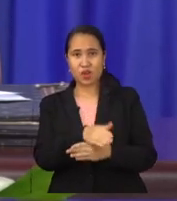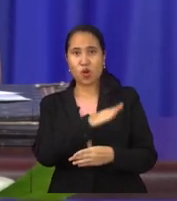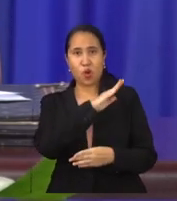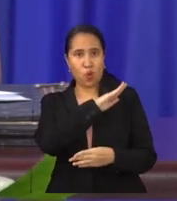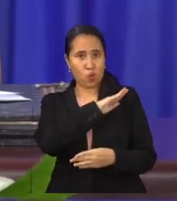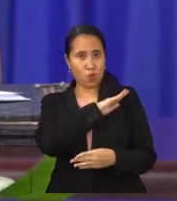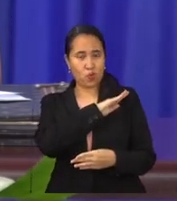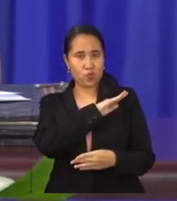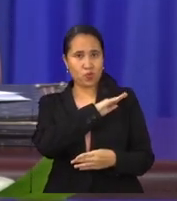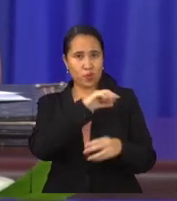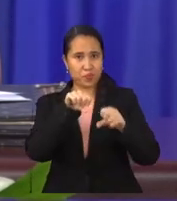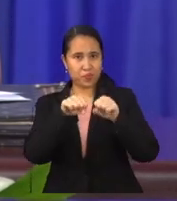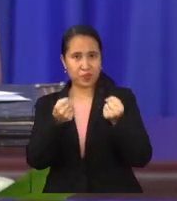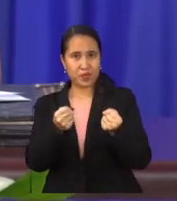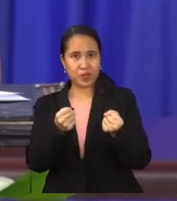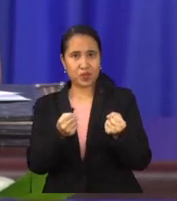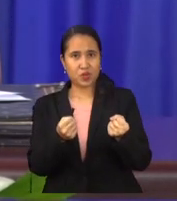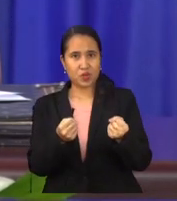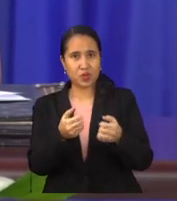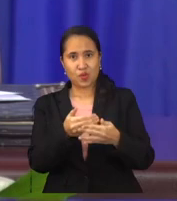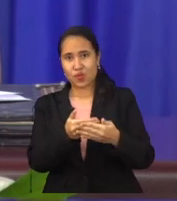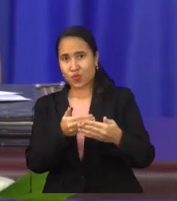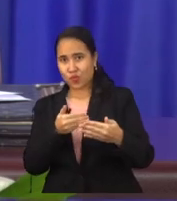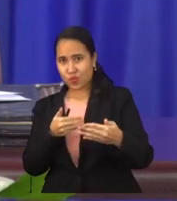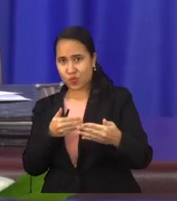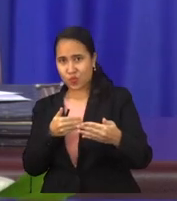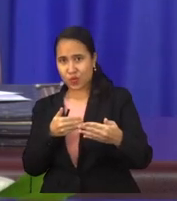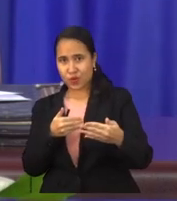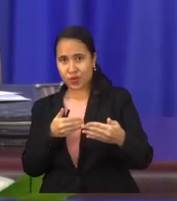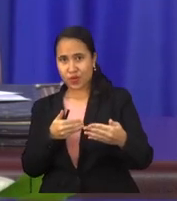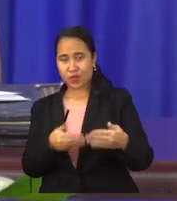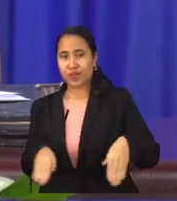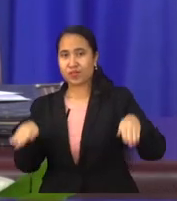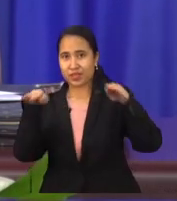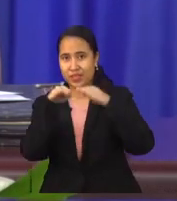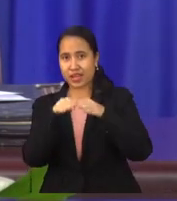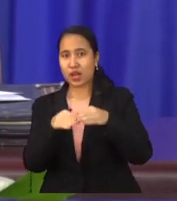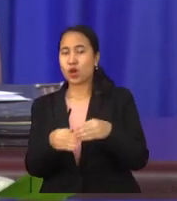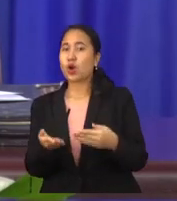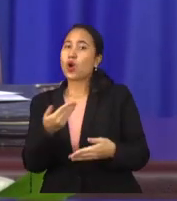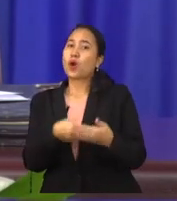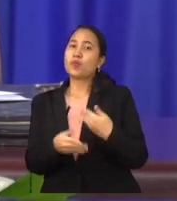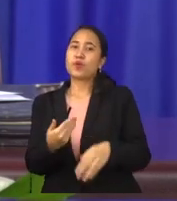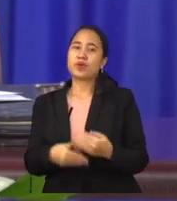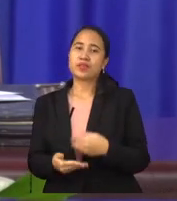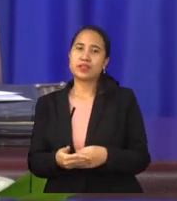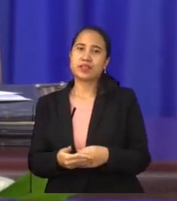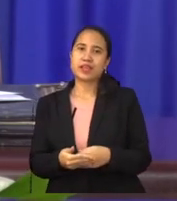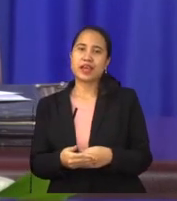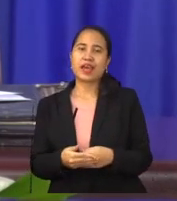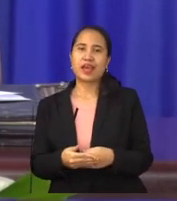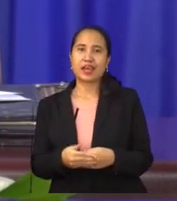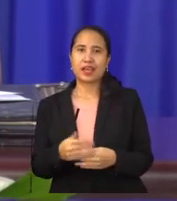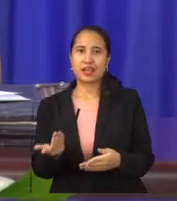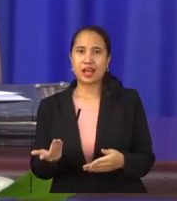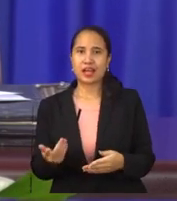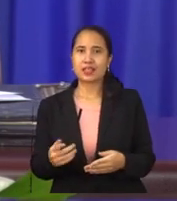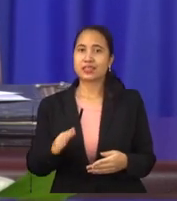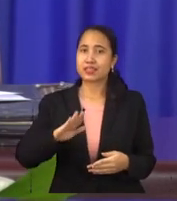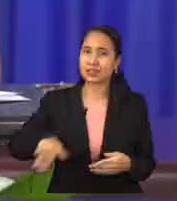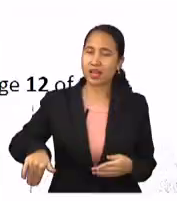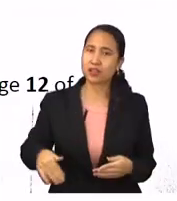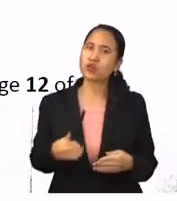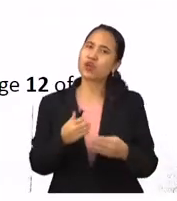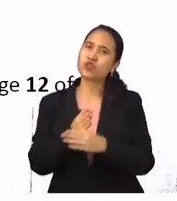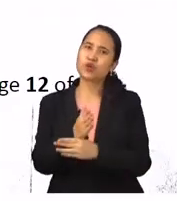zijn de schendingen voor de toetreding tot het verdrag gepleegd en blijkt dat deze alsnog voortduren na de